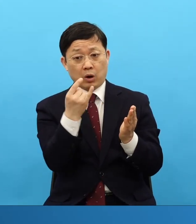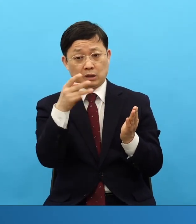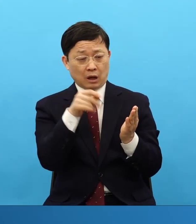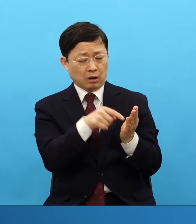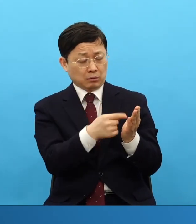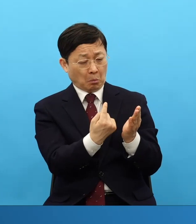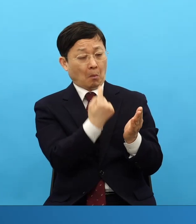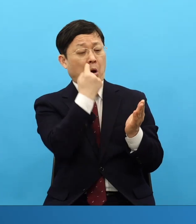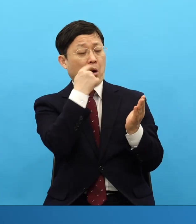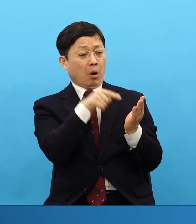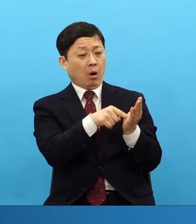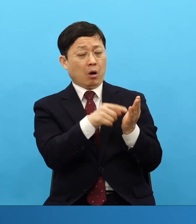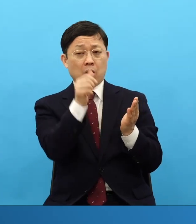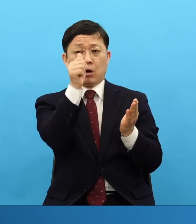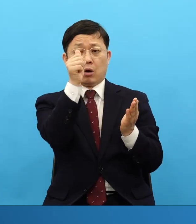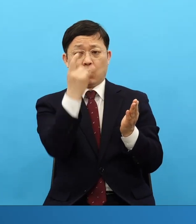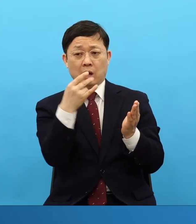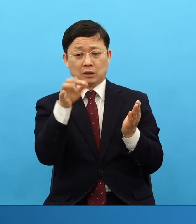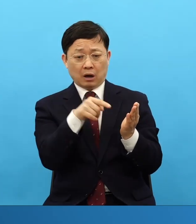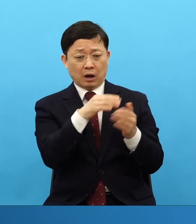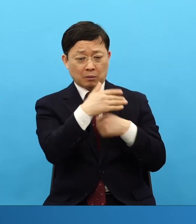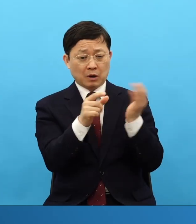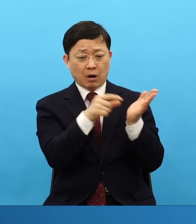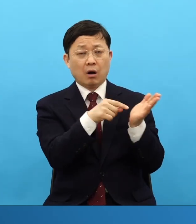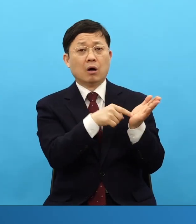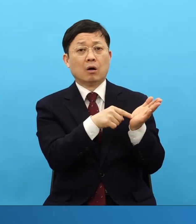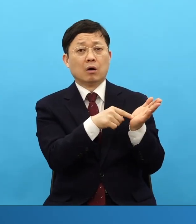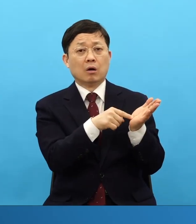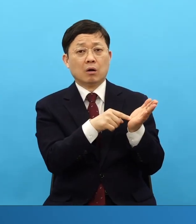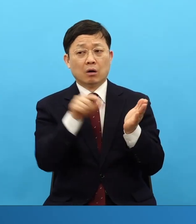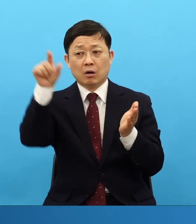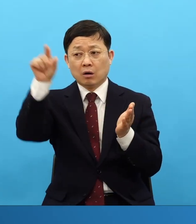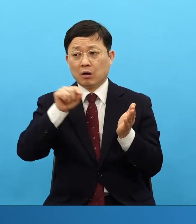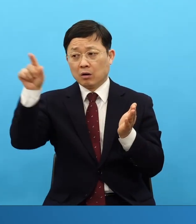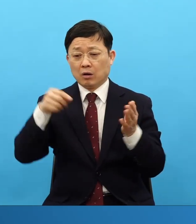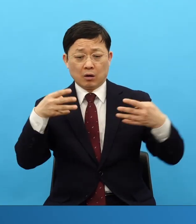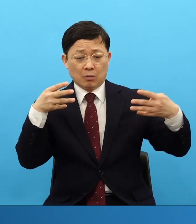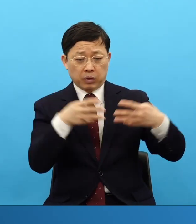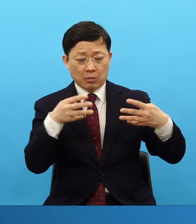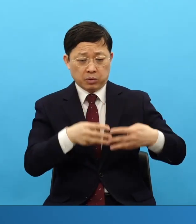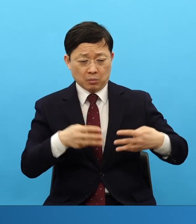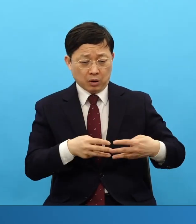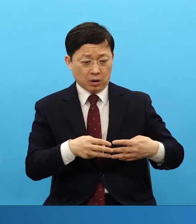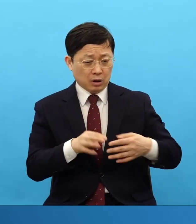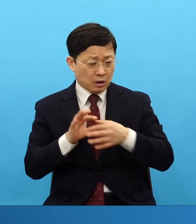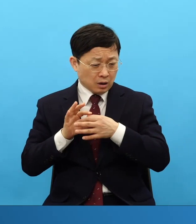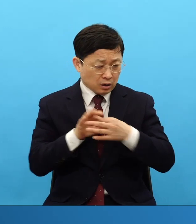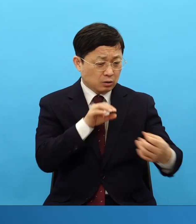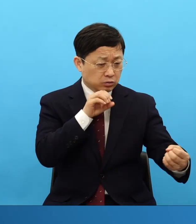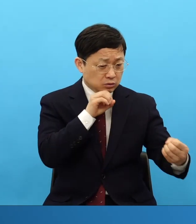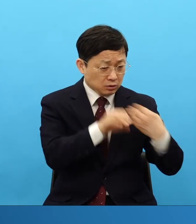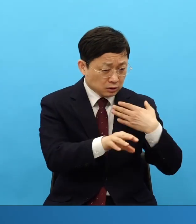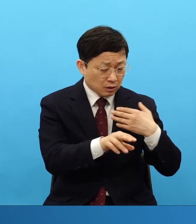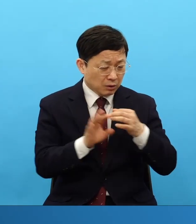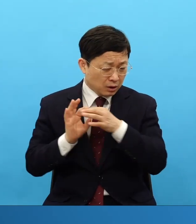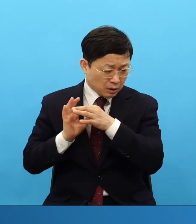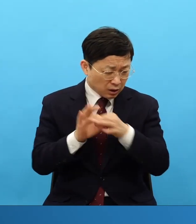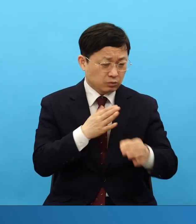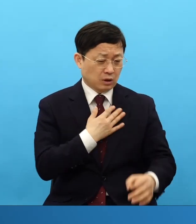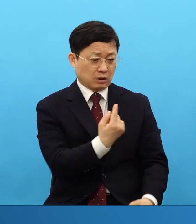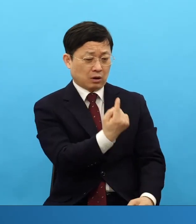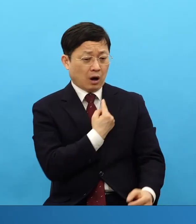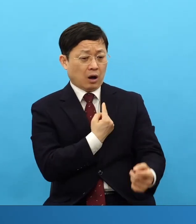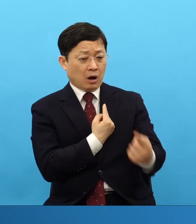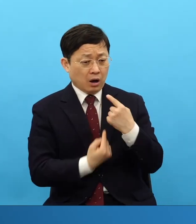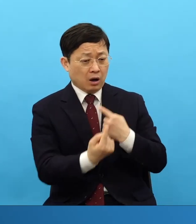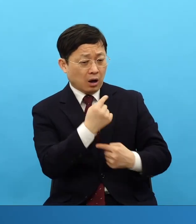synagogue. 성경에 다 있잖아요. It's all in the Bible. 이걸 적용시킨 것마다 그 응답이 지금도 나에게 오고 있어요. Every time I applied it, even